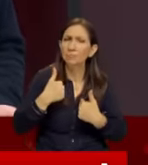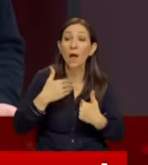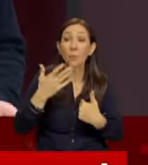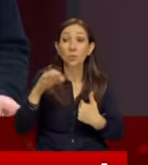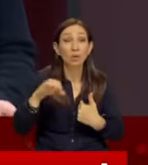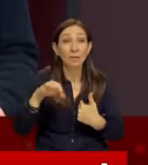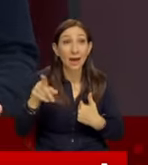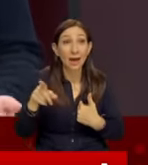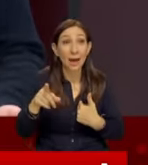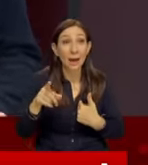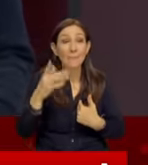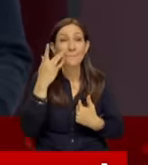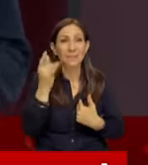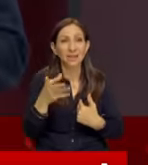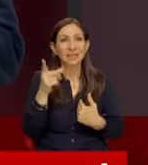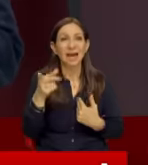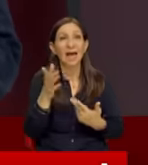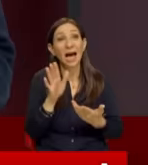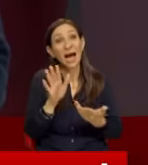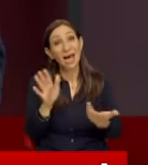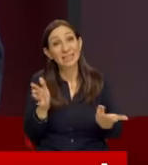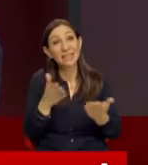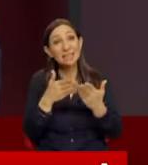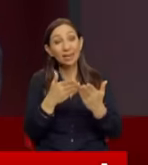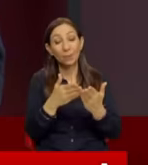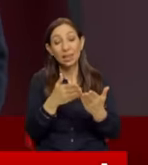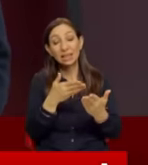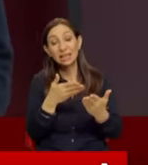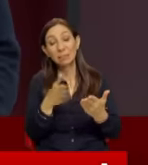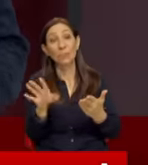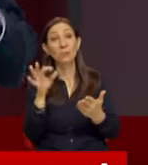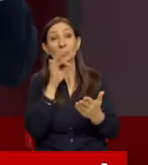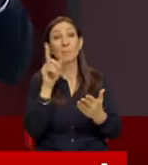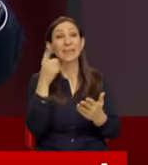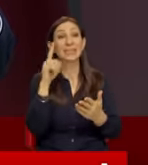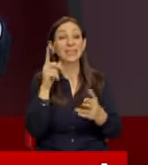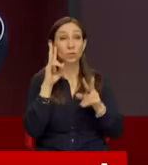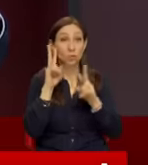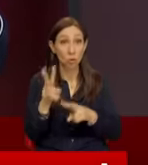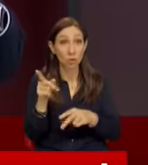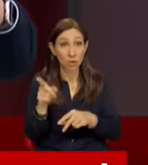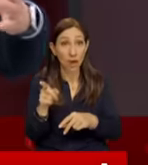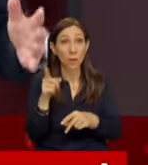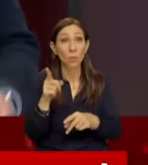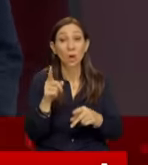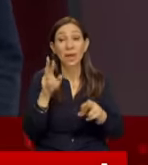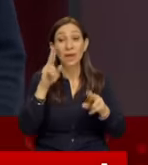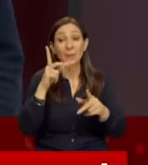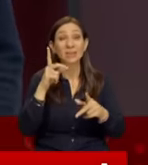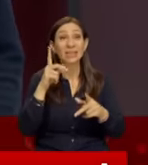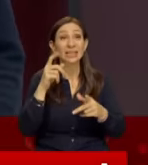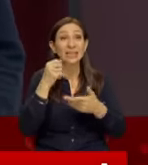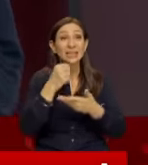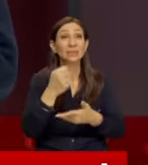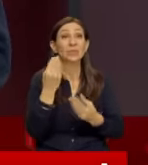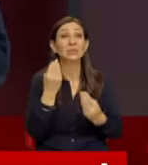şu anda belli ki sen artık gemiyi terk etmeye hazırlanan bir lidersin görüntüsü varsa bu yabancı yatırımcı için de